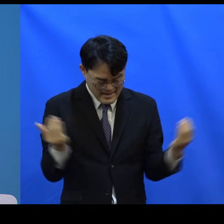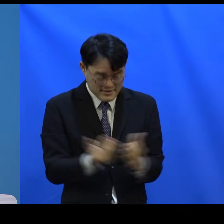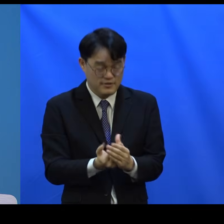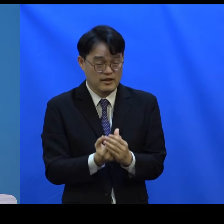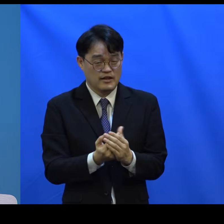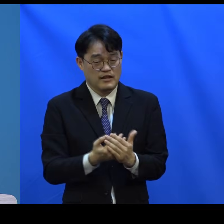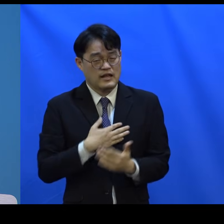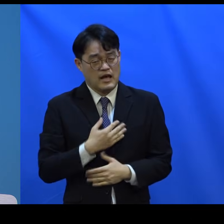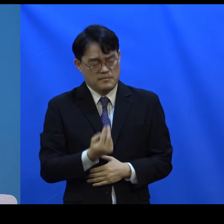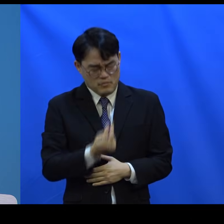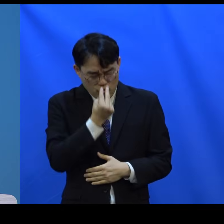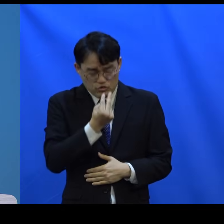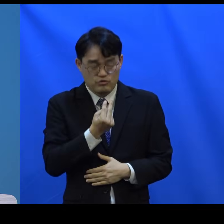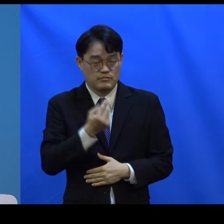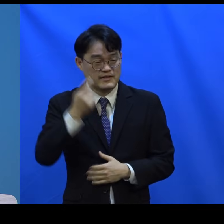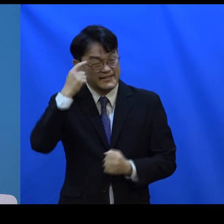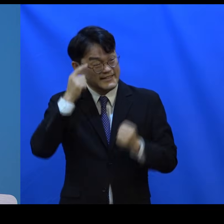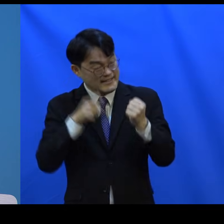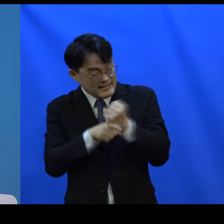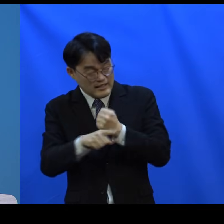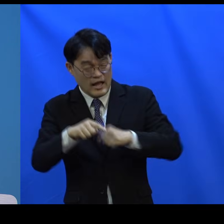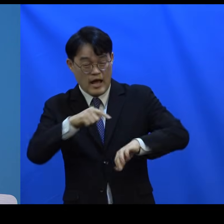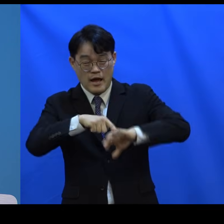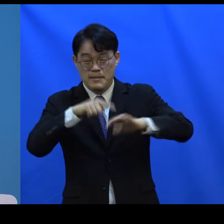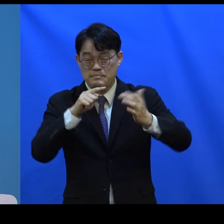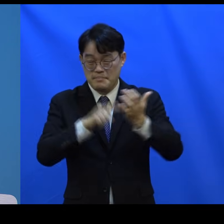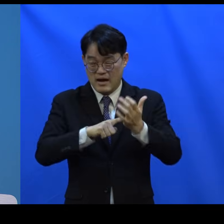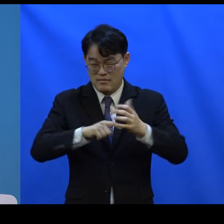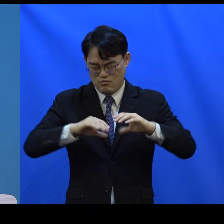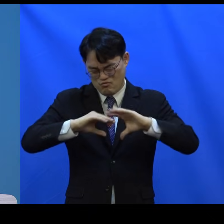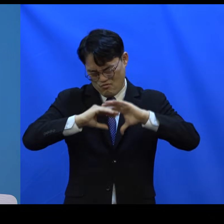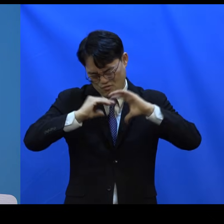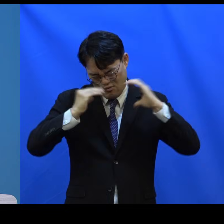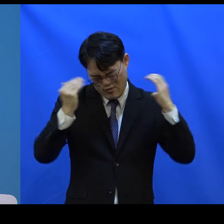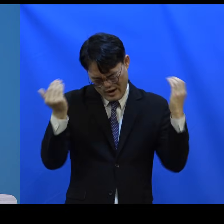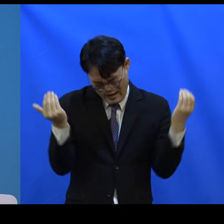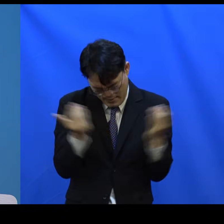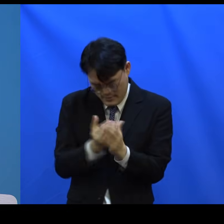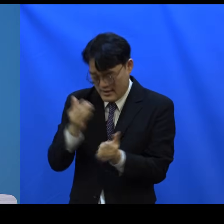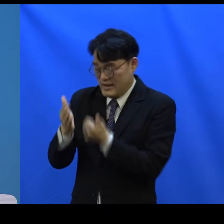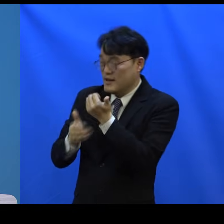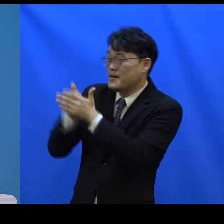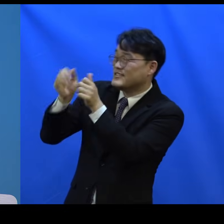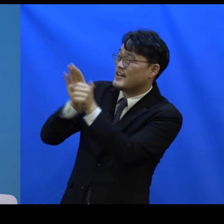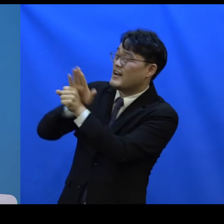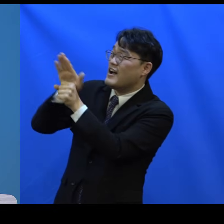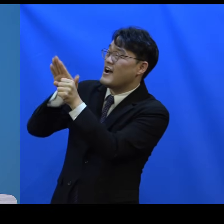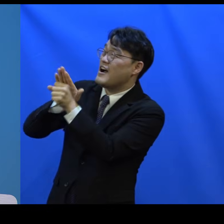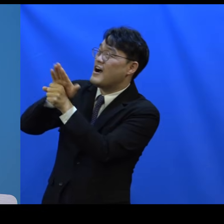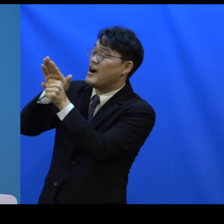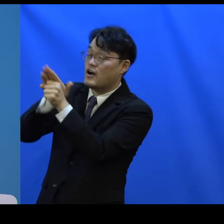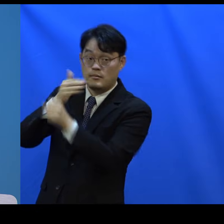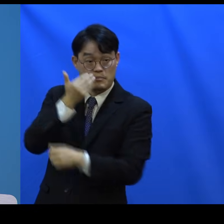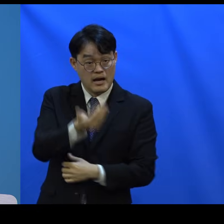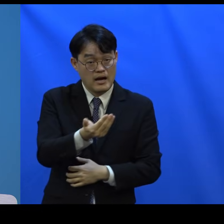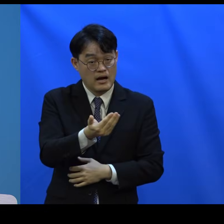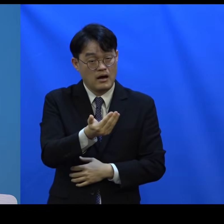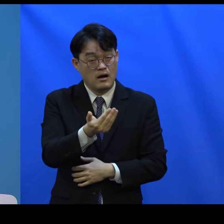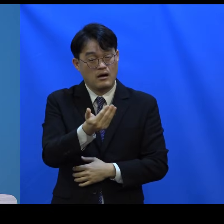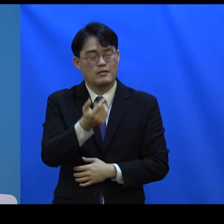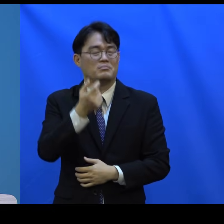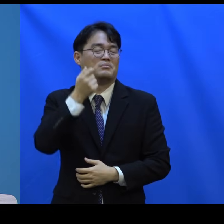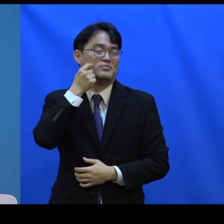우리가 우리 자신을 들여다보면 내가 뭘 사랑하는 존재인가가 보여요. 사실은 우리는 하나님보다 나를 더 사랑하는